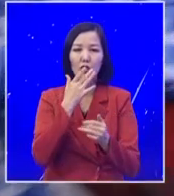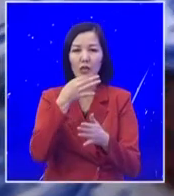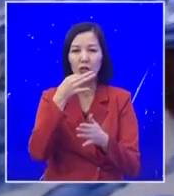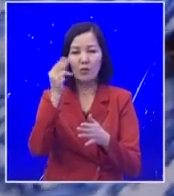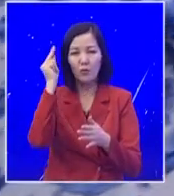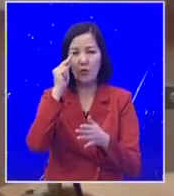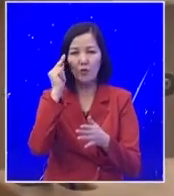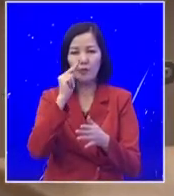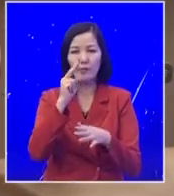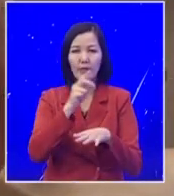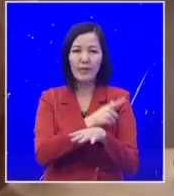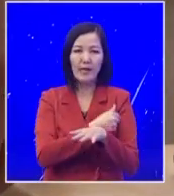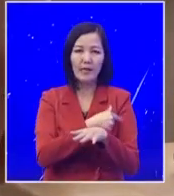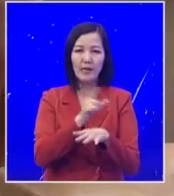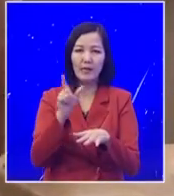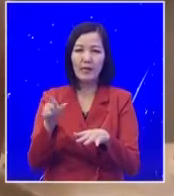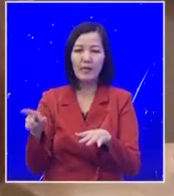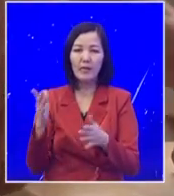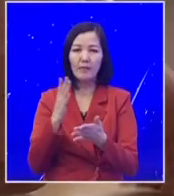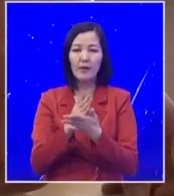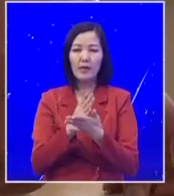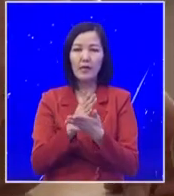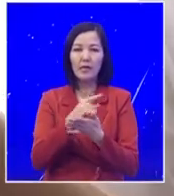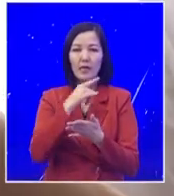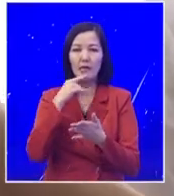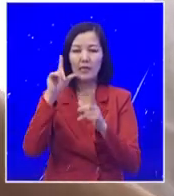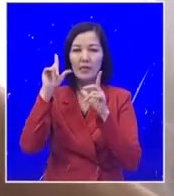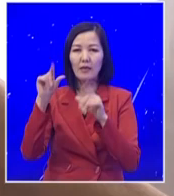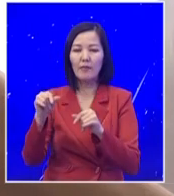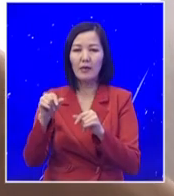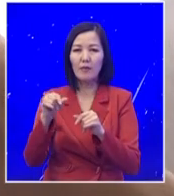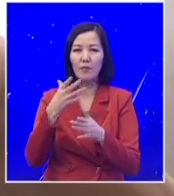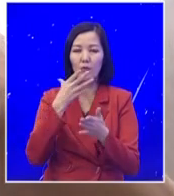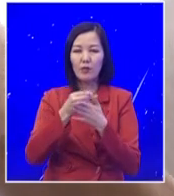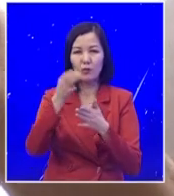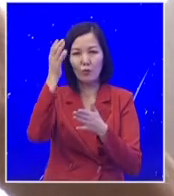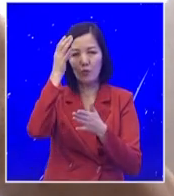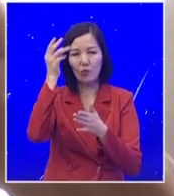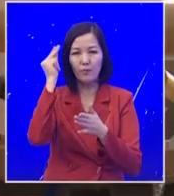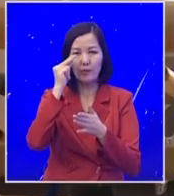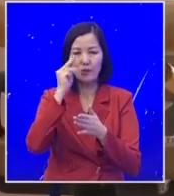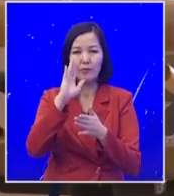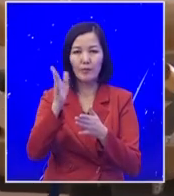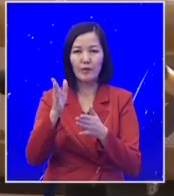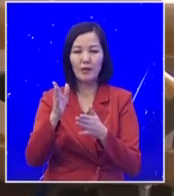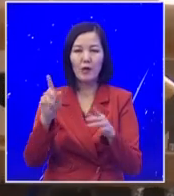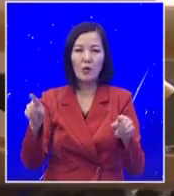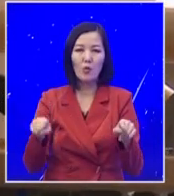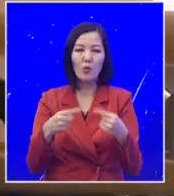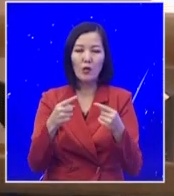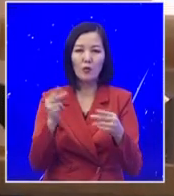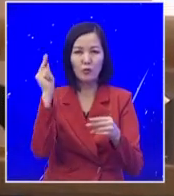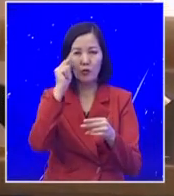алмасып келген дәрігерлер бар. Ақмарал Байғонысова Ресейге барып, кәсіби білімін шыңдап, инсульт алғандарды оңалтуды меңгеріп